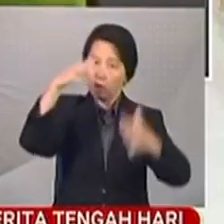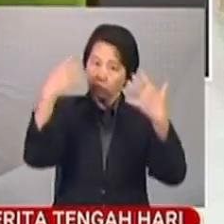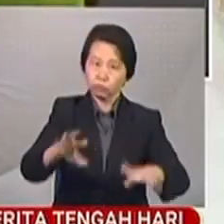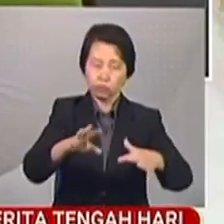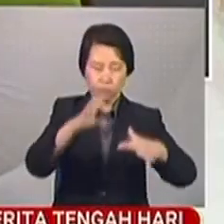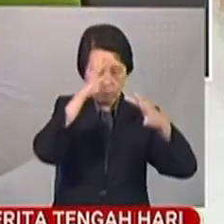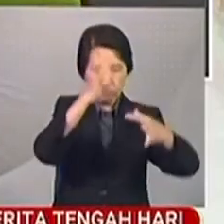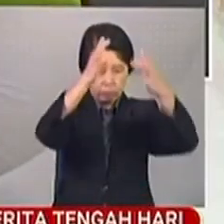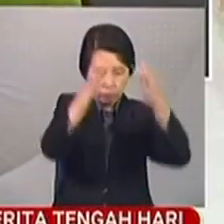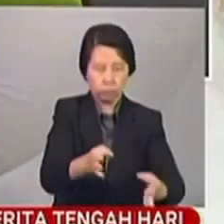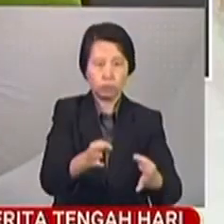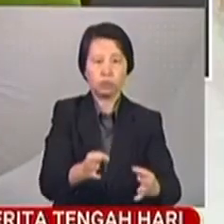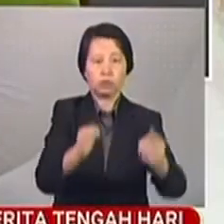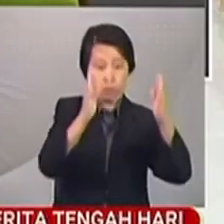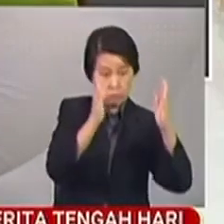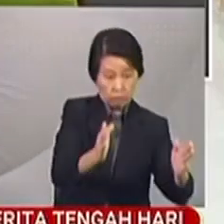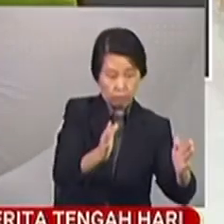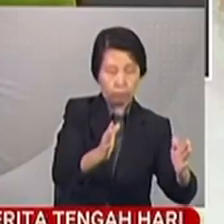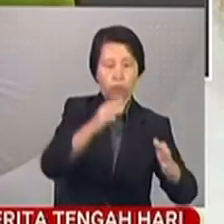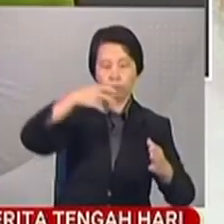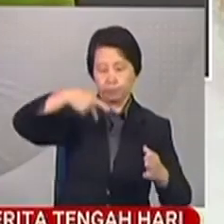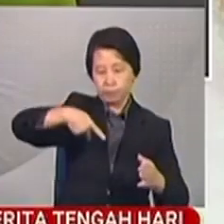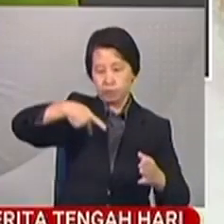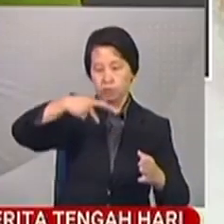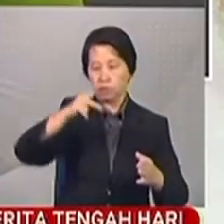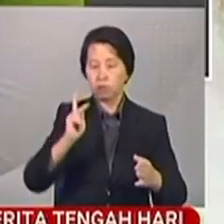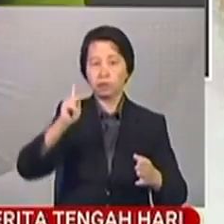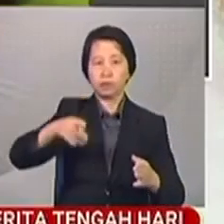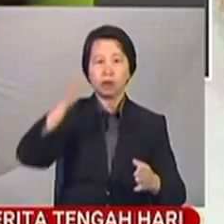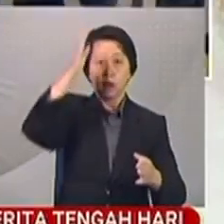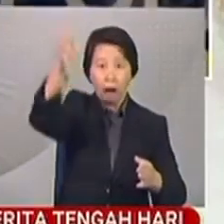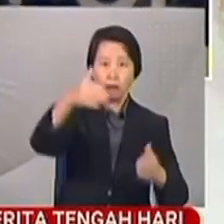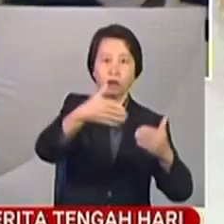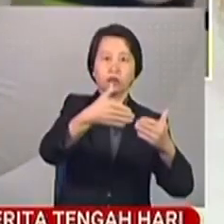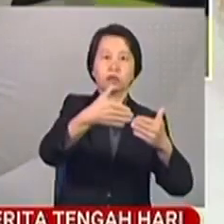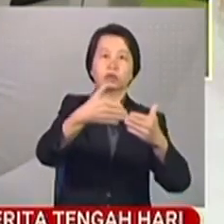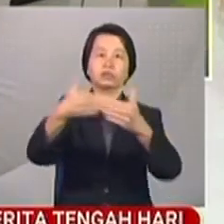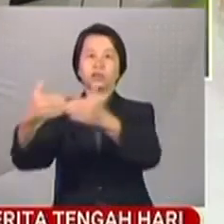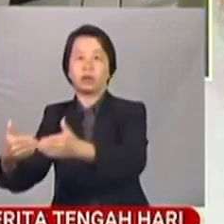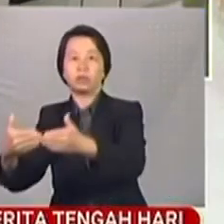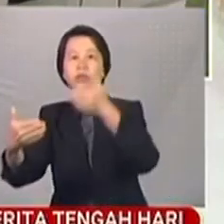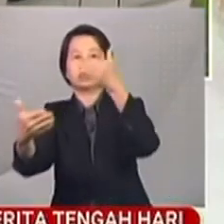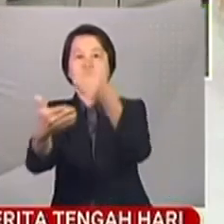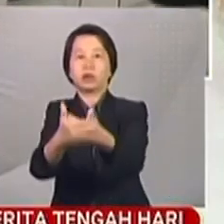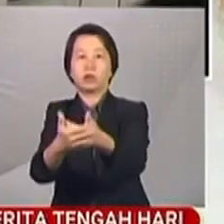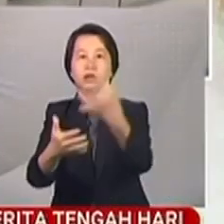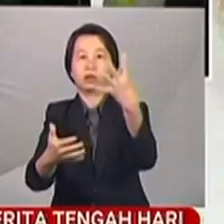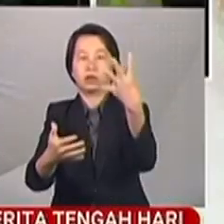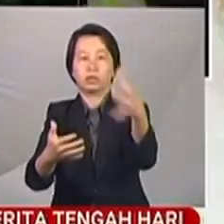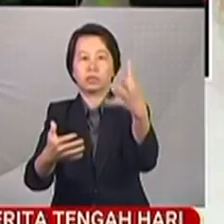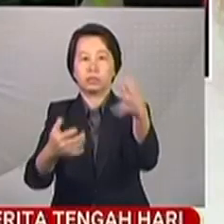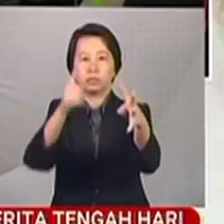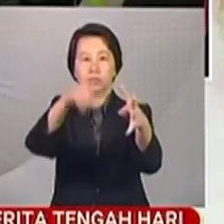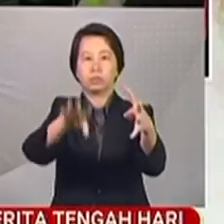memutuskan tempoh perintah kaulan pergerakan akan dilanjutkan sehingga 14